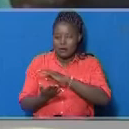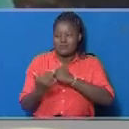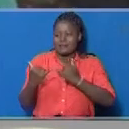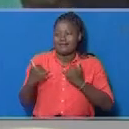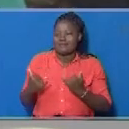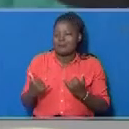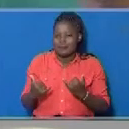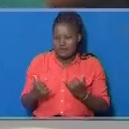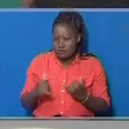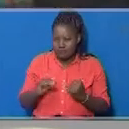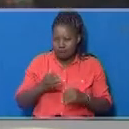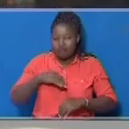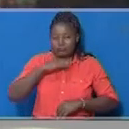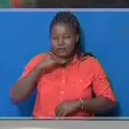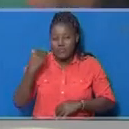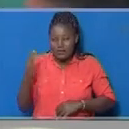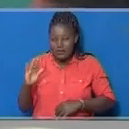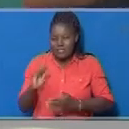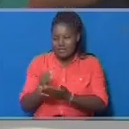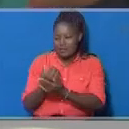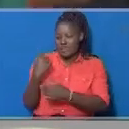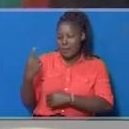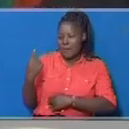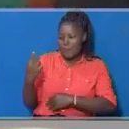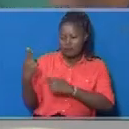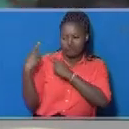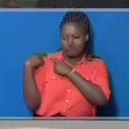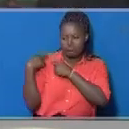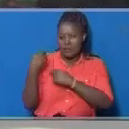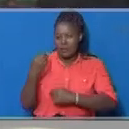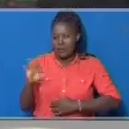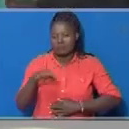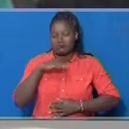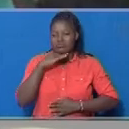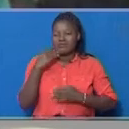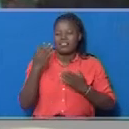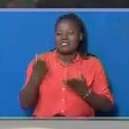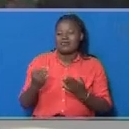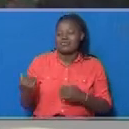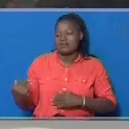tena. Someone is responsible for the death of these children.